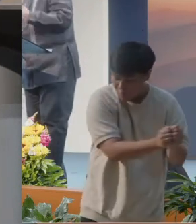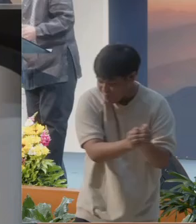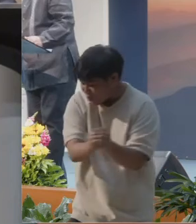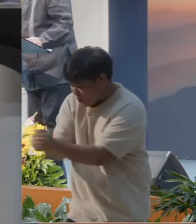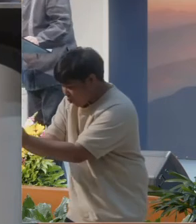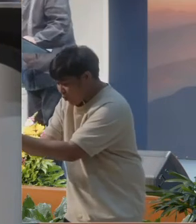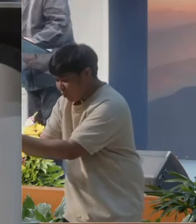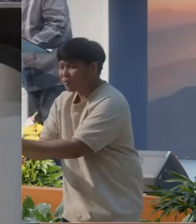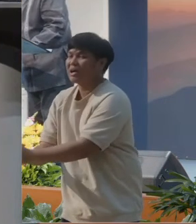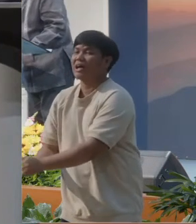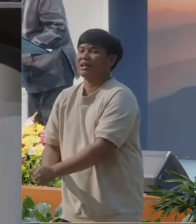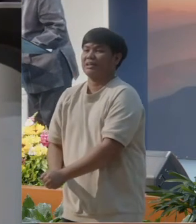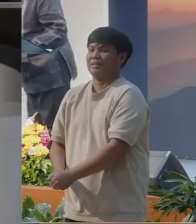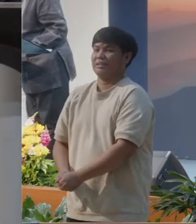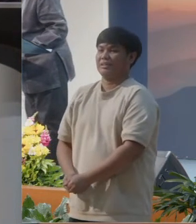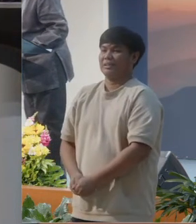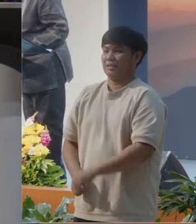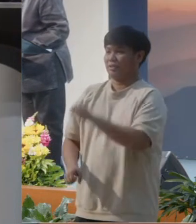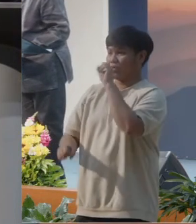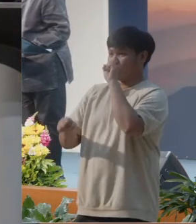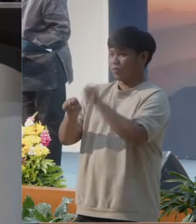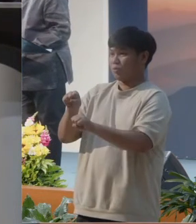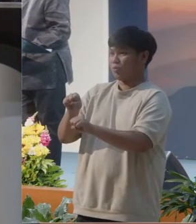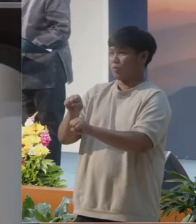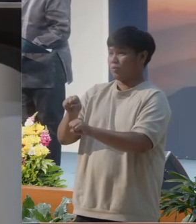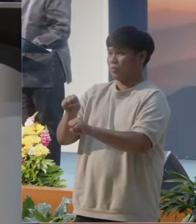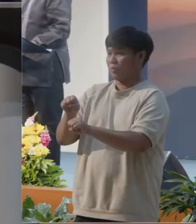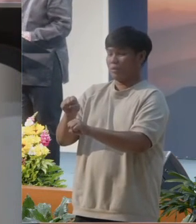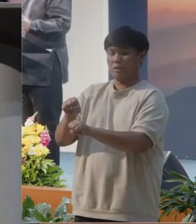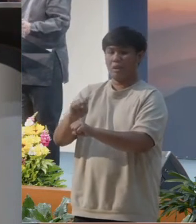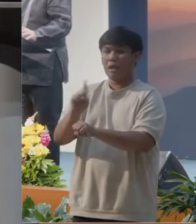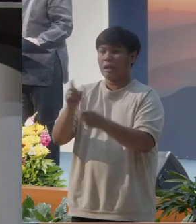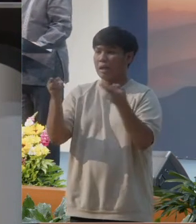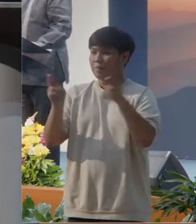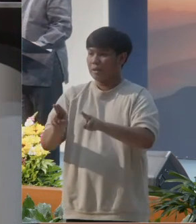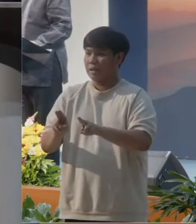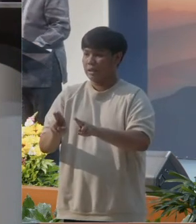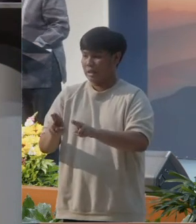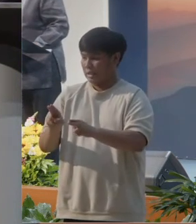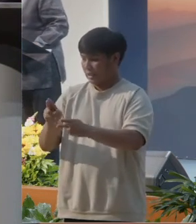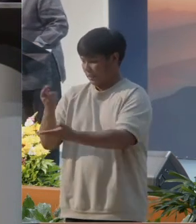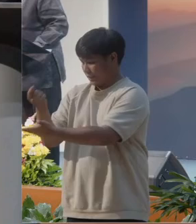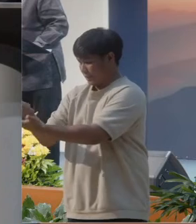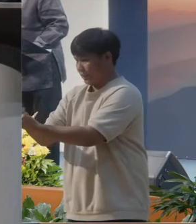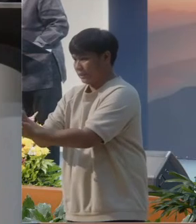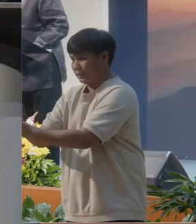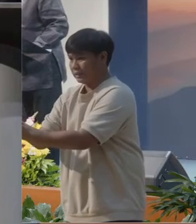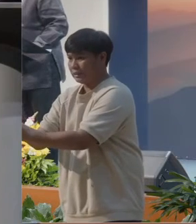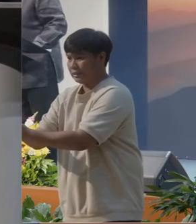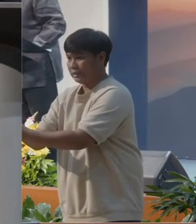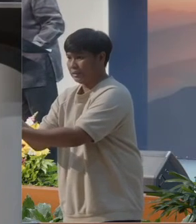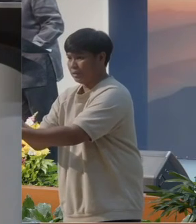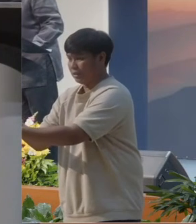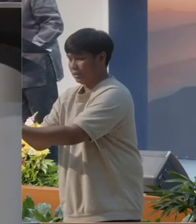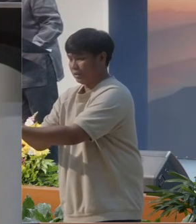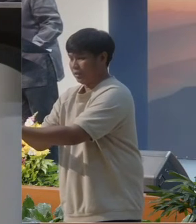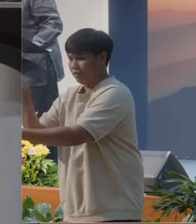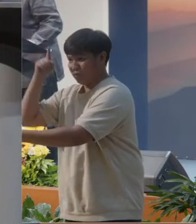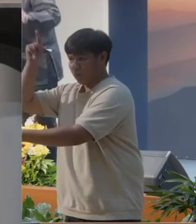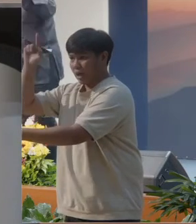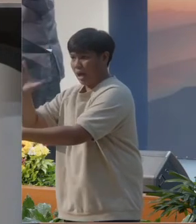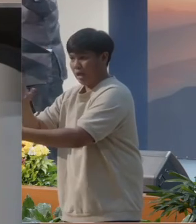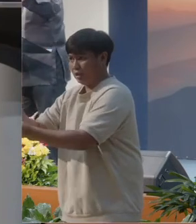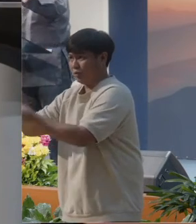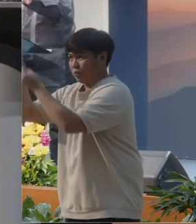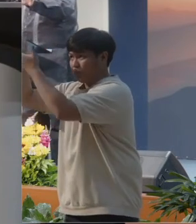Panginoon. At pagkatapos, yung pong maiiwan na kayamanan, para kanino na? Para sa Diyos ba?